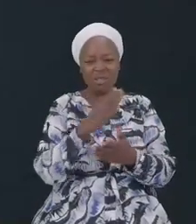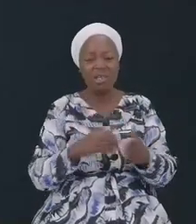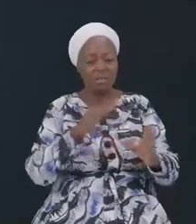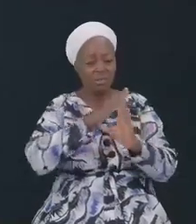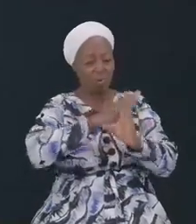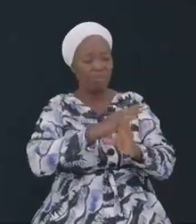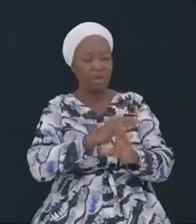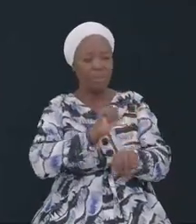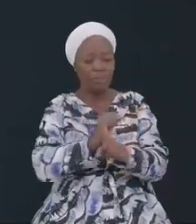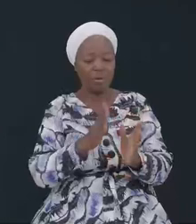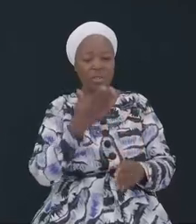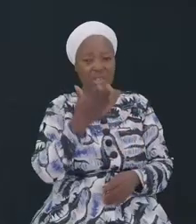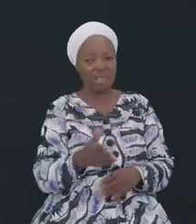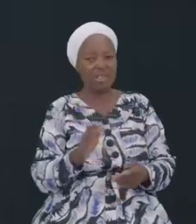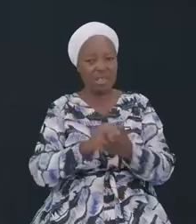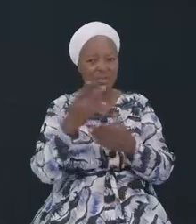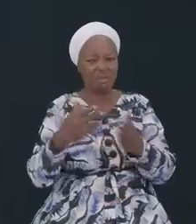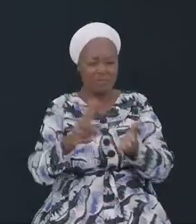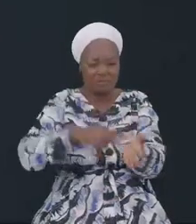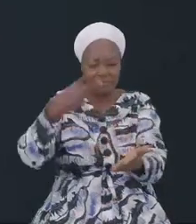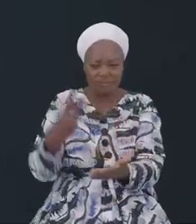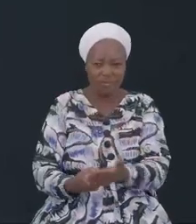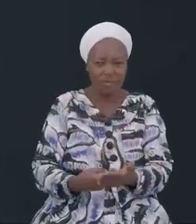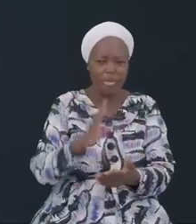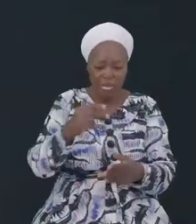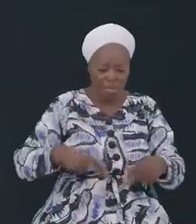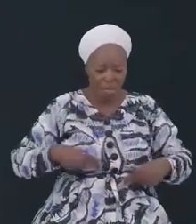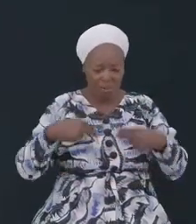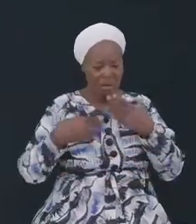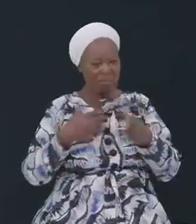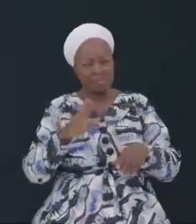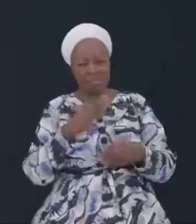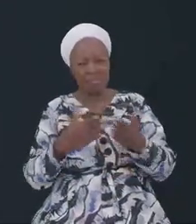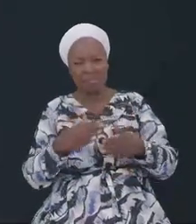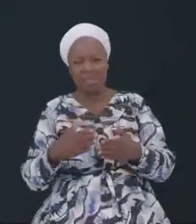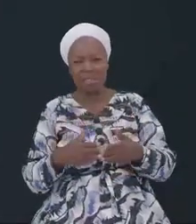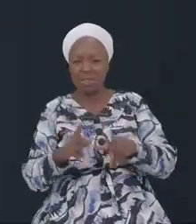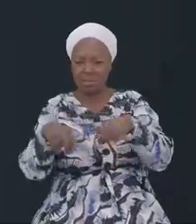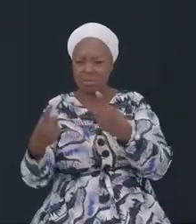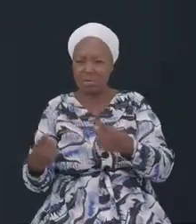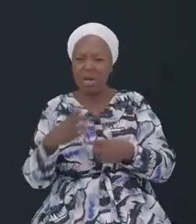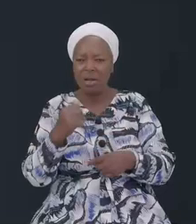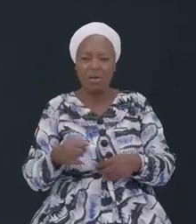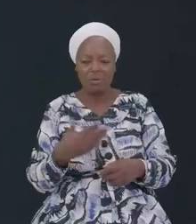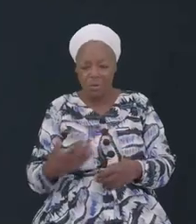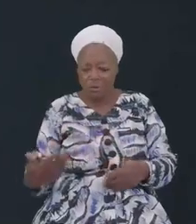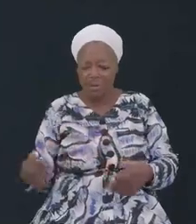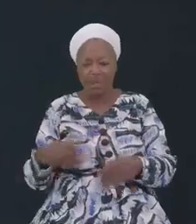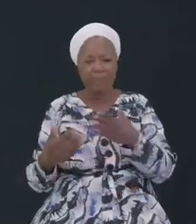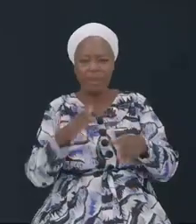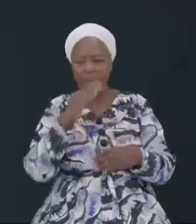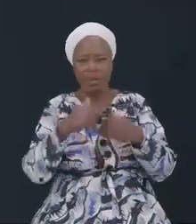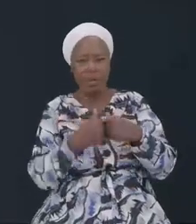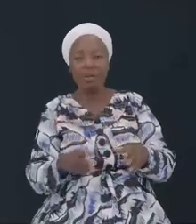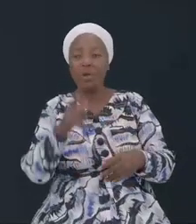d'achoppement devant vous, vous pouvez heurter, votre tête peut partir, votre santé peut partir, votre propriété peut partir.